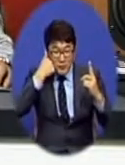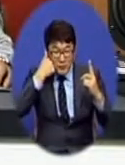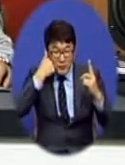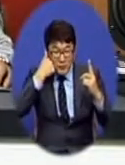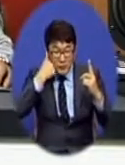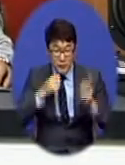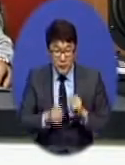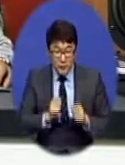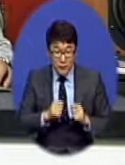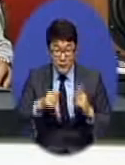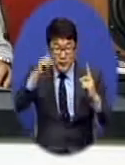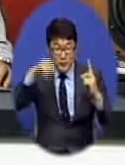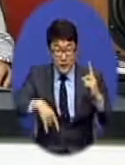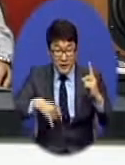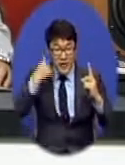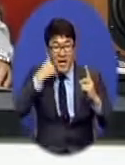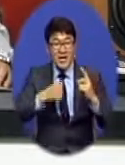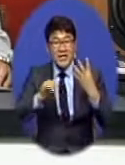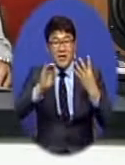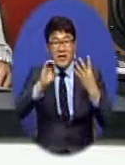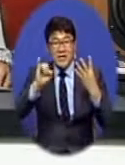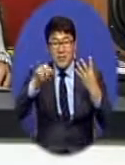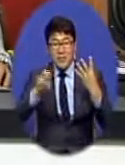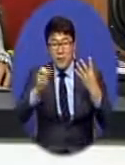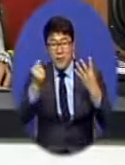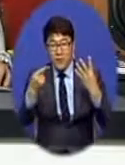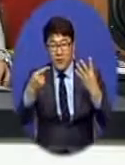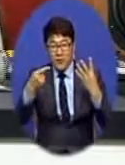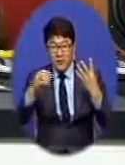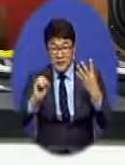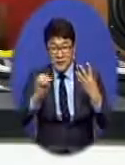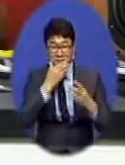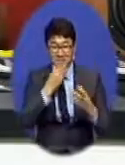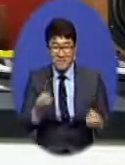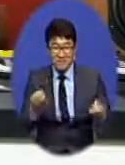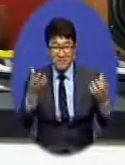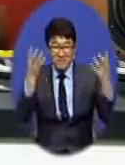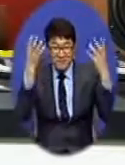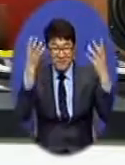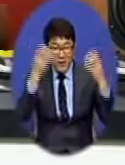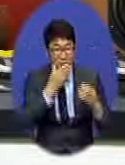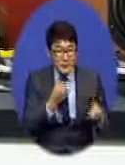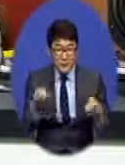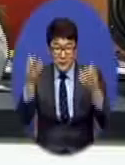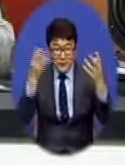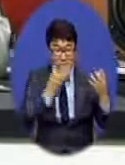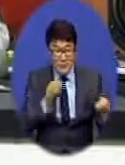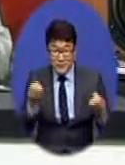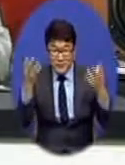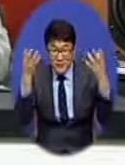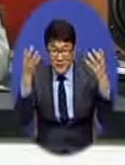장원. 두구두구두구두구두구. 4번 이종욱님 축하드립니다. 오, 축하드립니다.